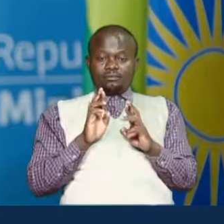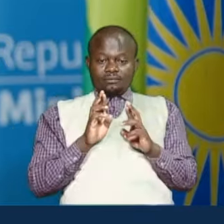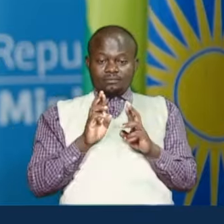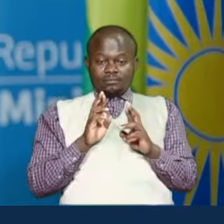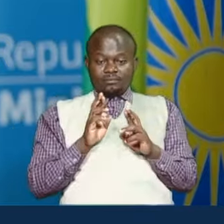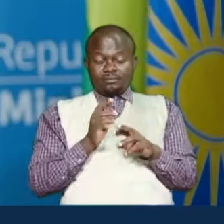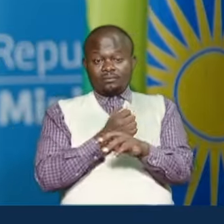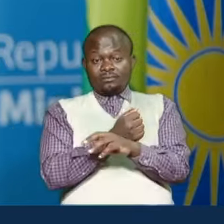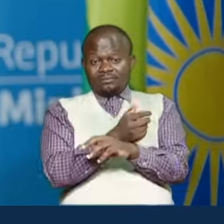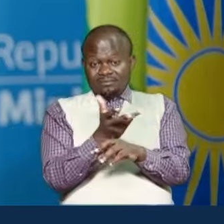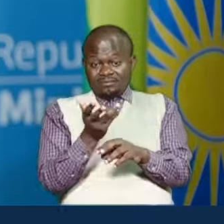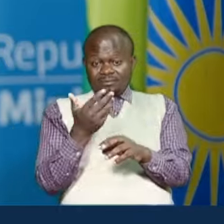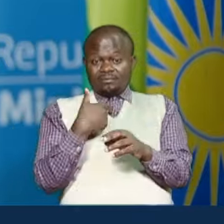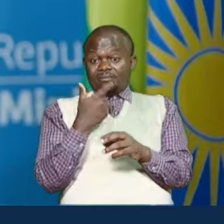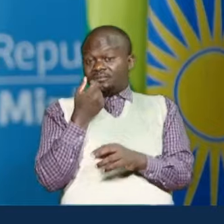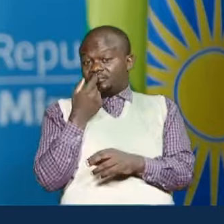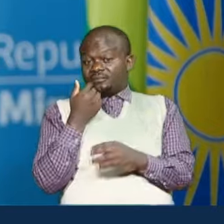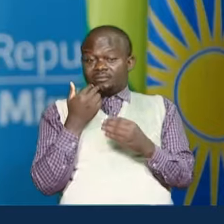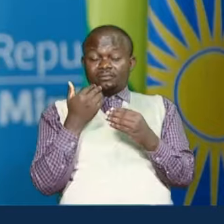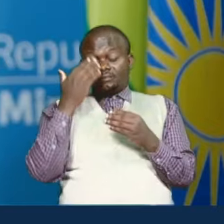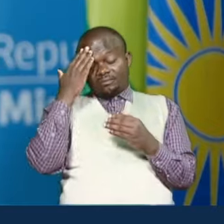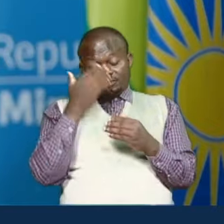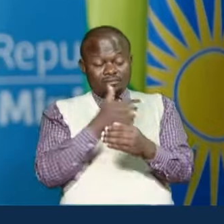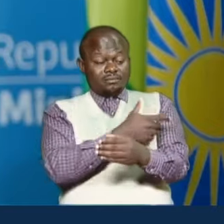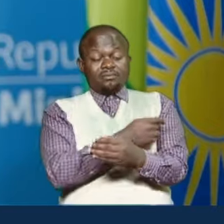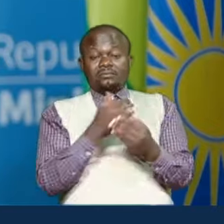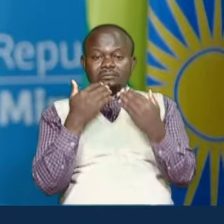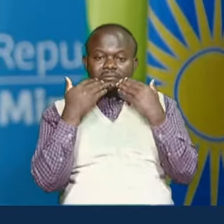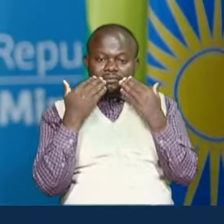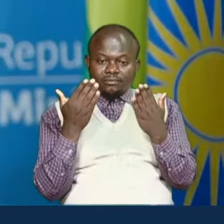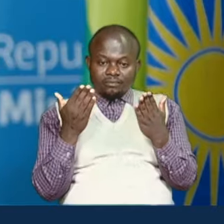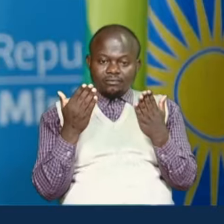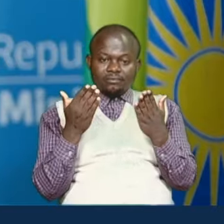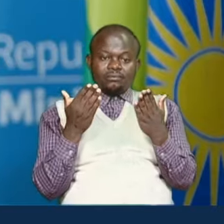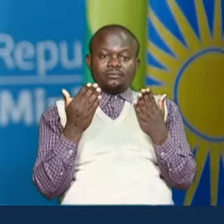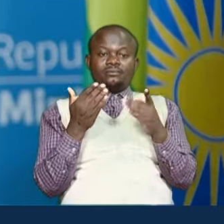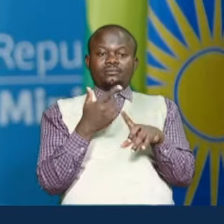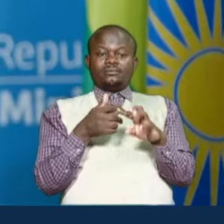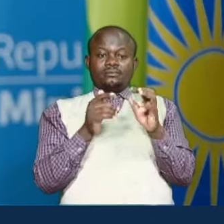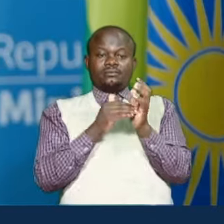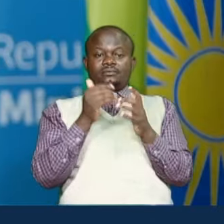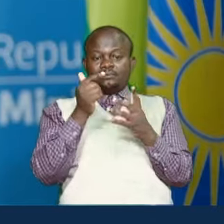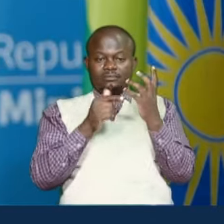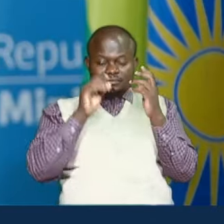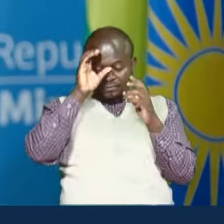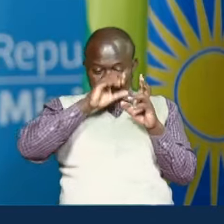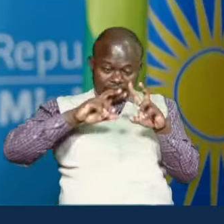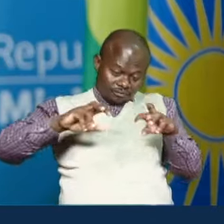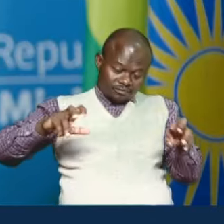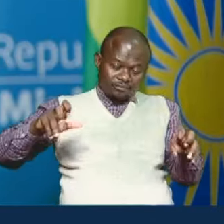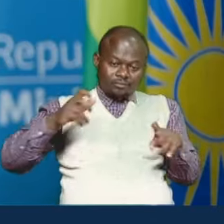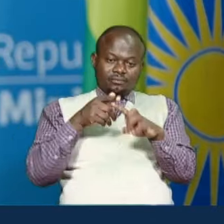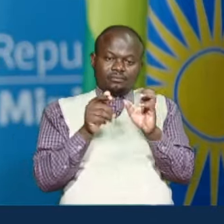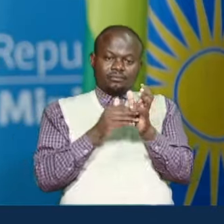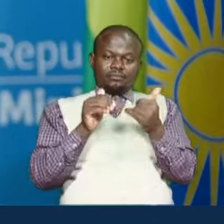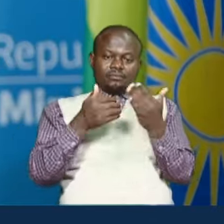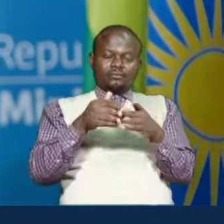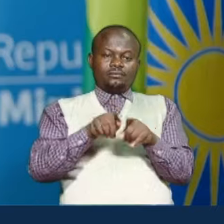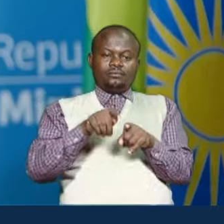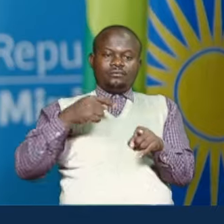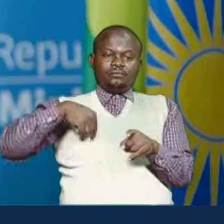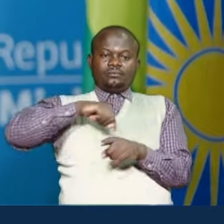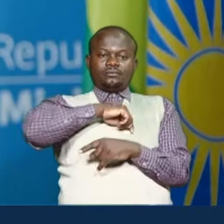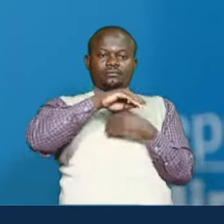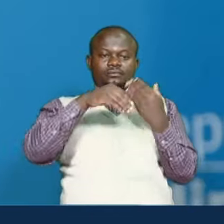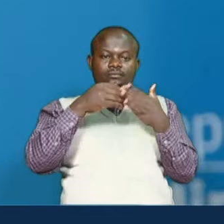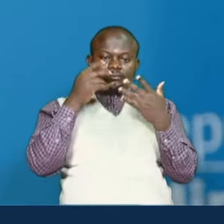umuti uzwi n'urukingo byagenwe ariko hari ibiri mu bushakashatsi kandi natwe tubona